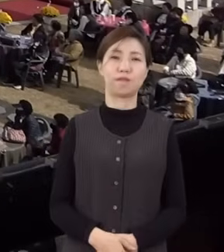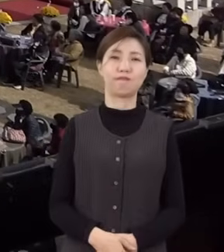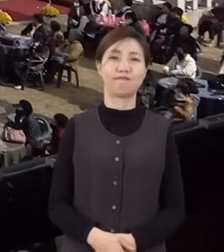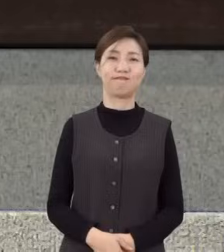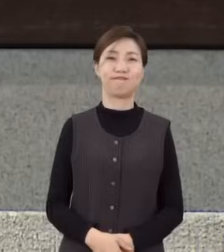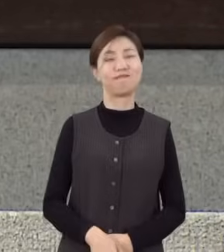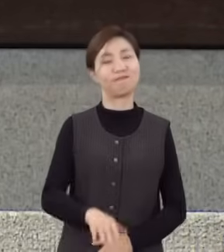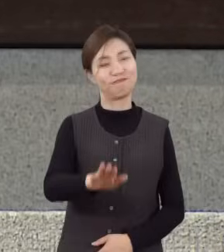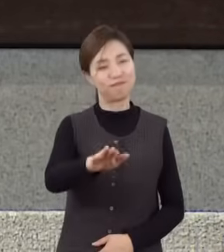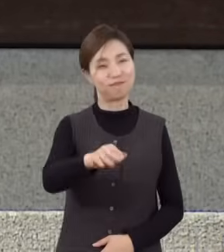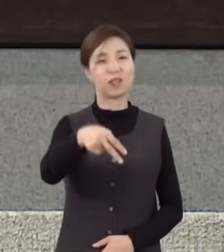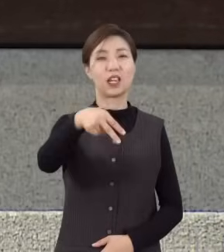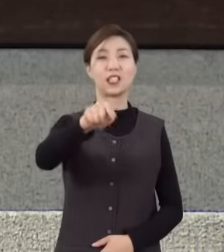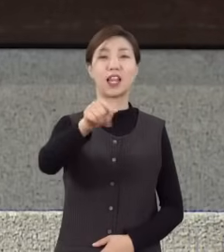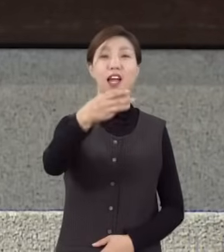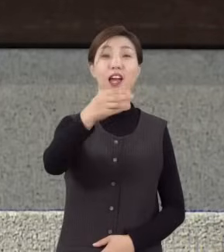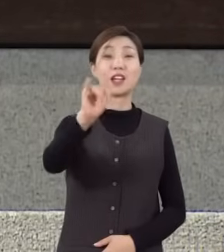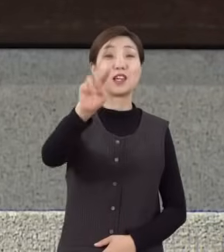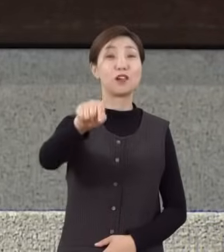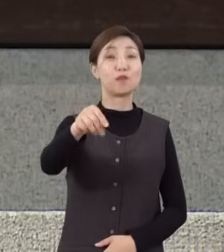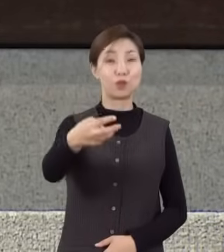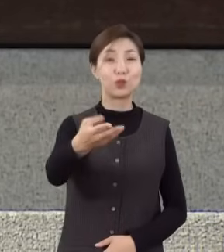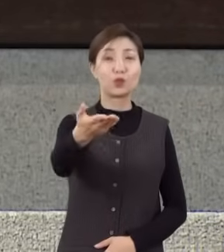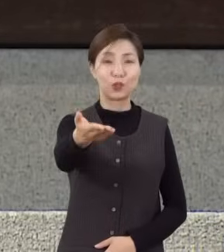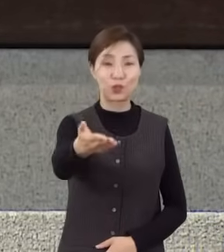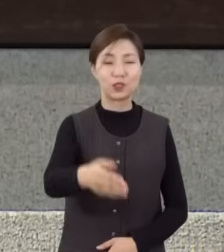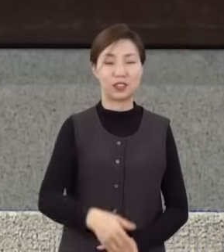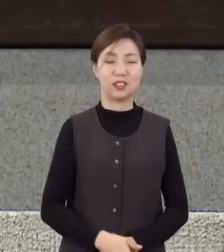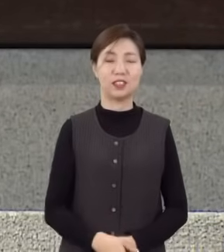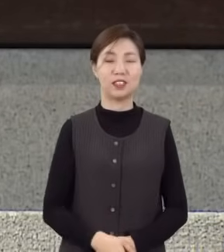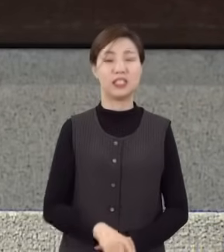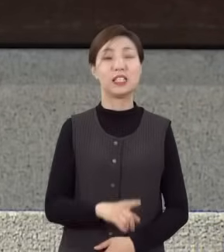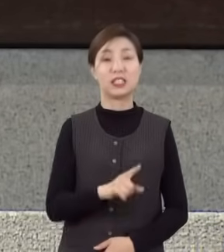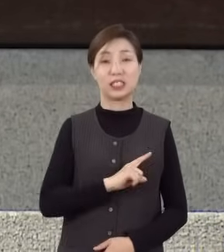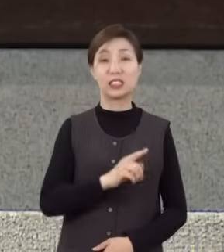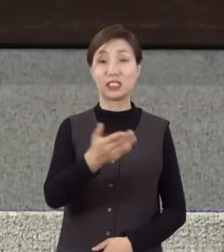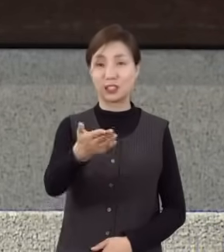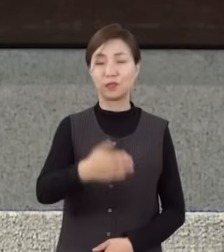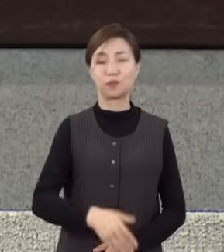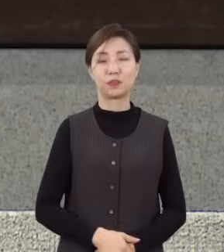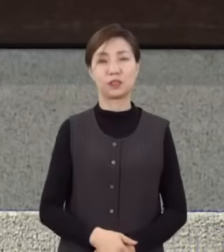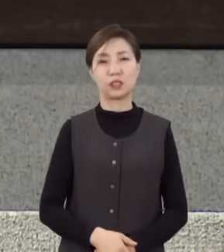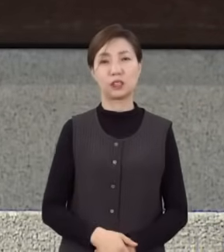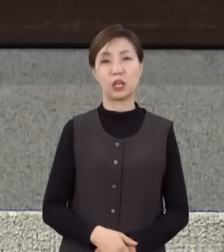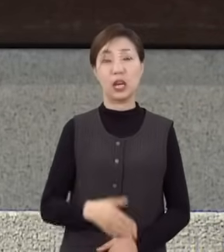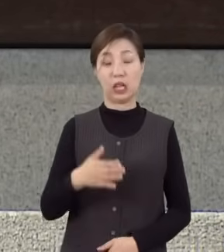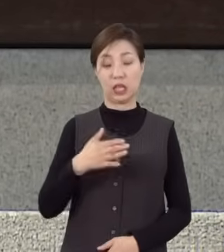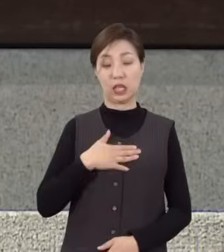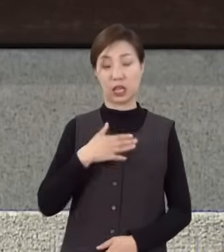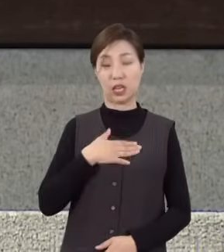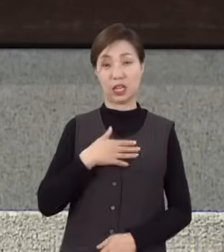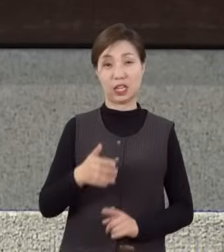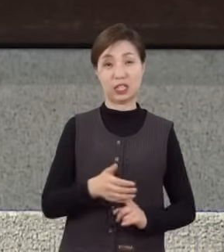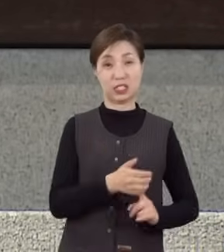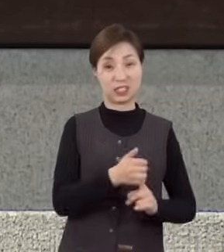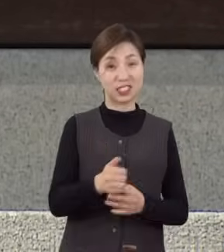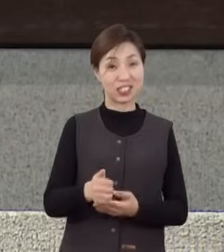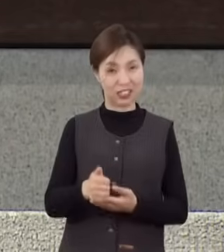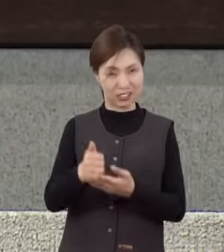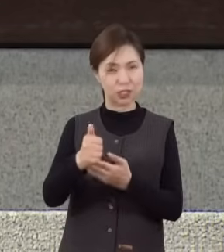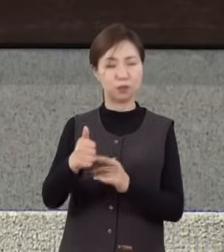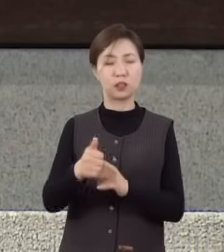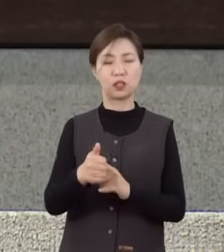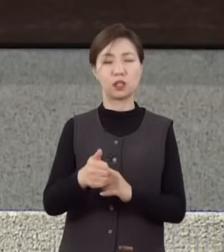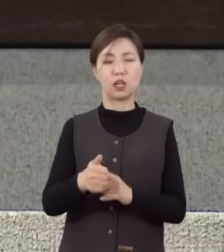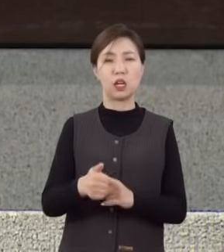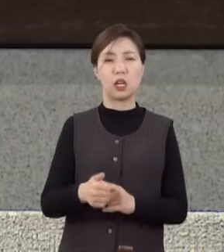부처님은 모든 지혜와 자비 공덕을 완성하였기 때문에 습기가 없다. 무엇이